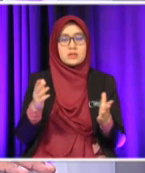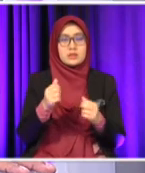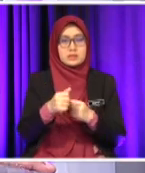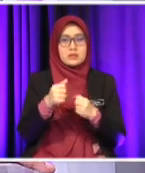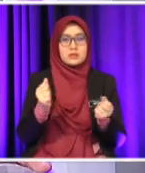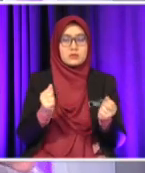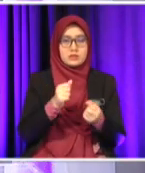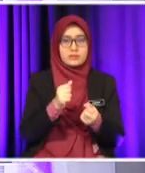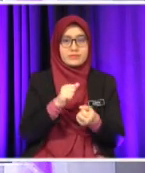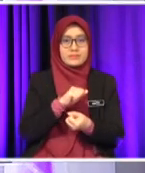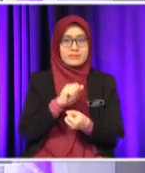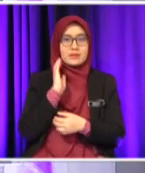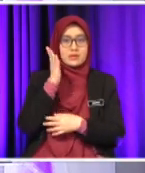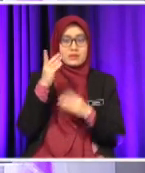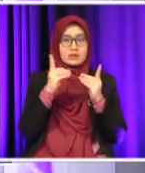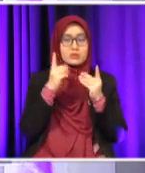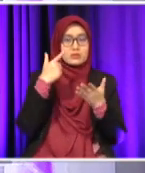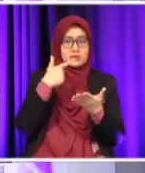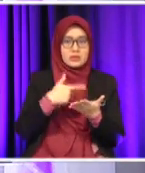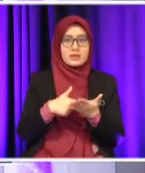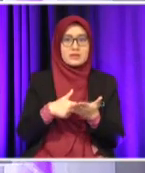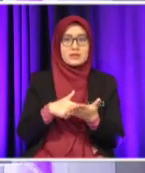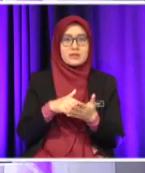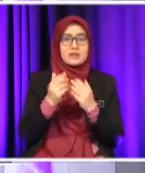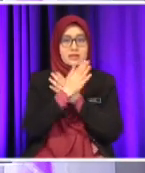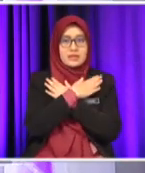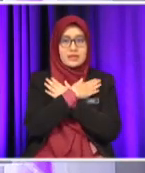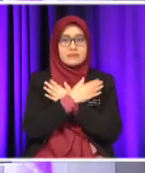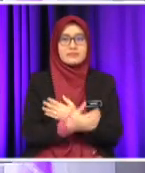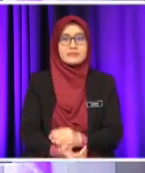dengan kami pastinya dalam sukses SPM 2022